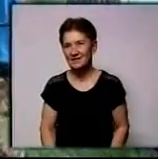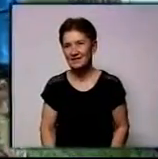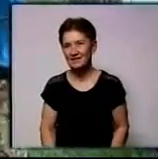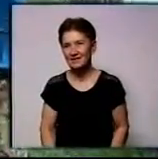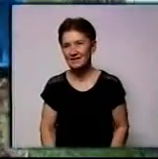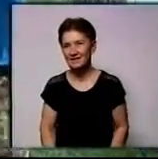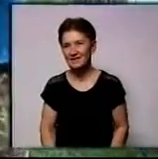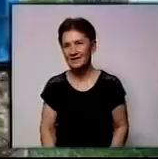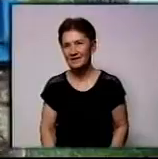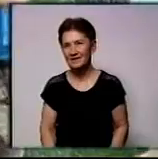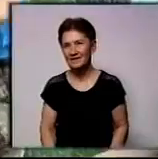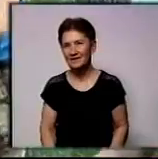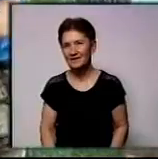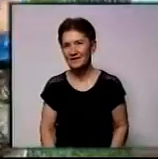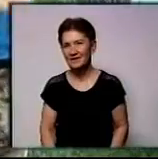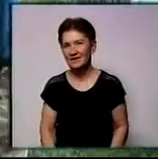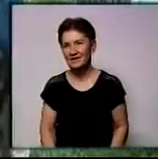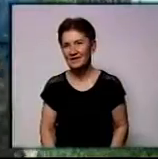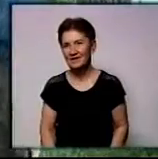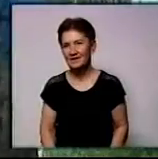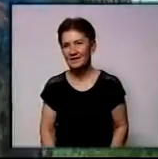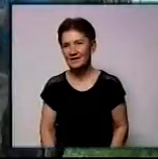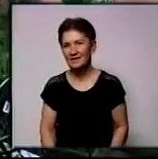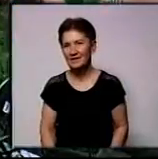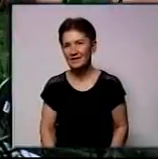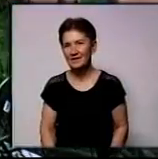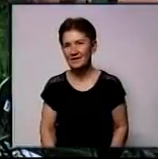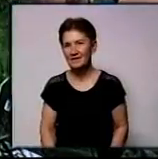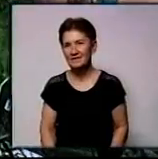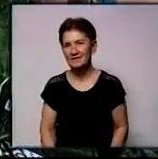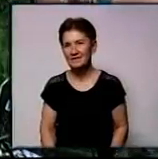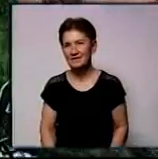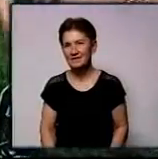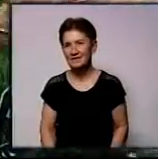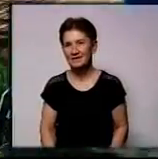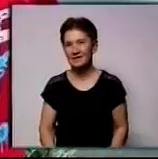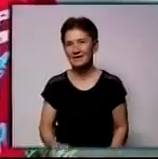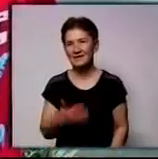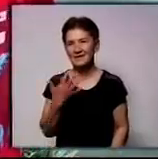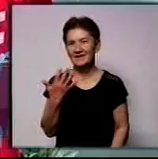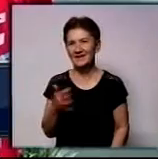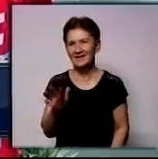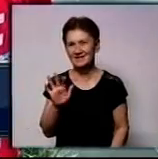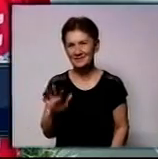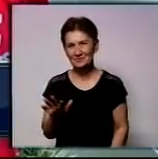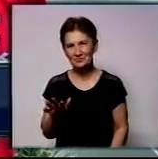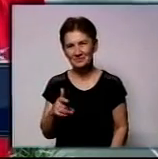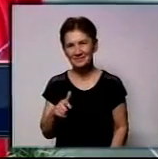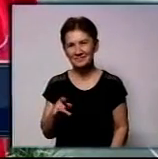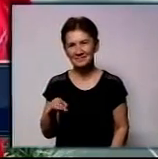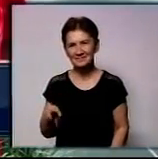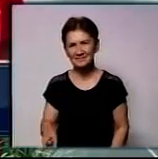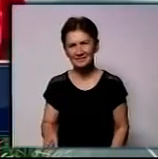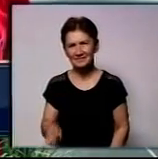за останнє кольцо і розтяни садок. І підніми вверх останнє кольцо просто. 55 грам. Зловом випустю.